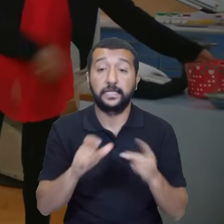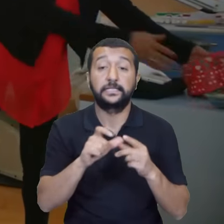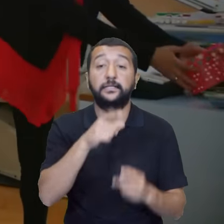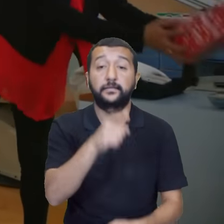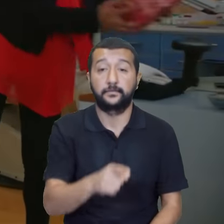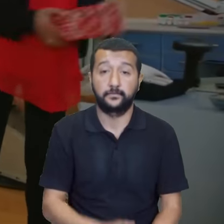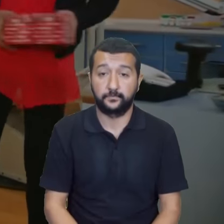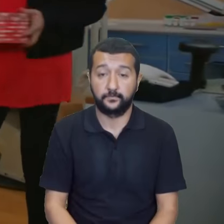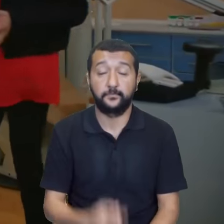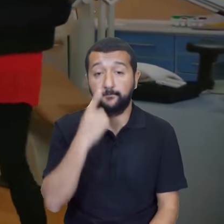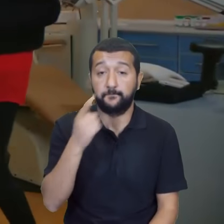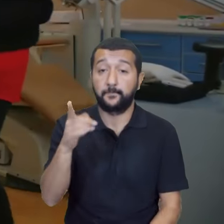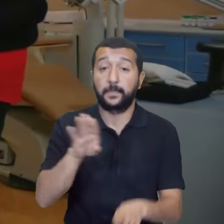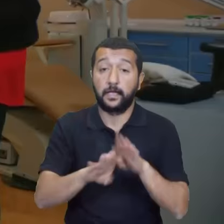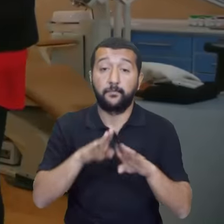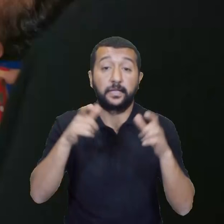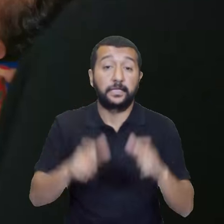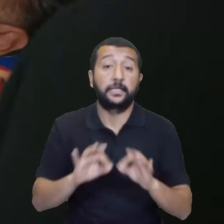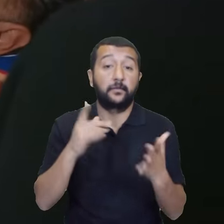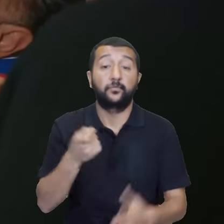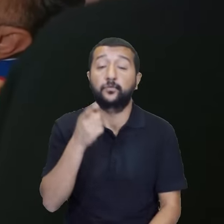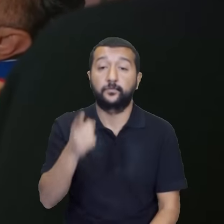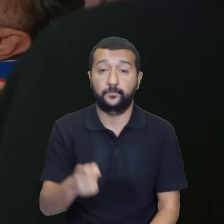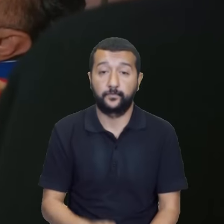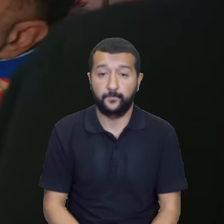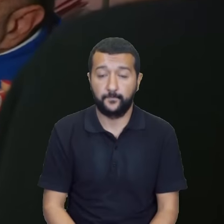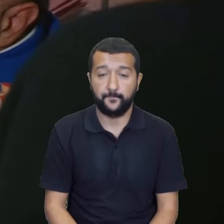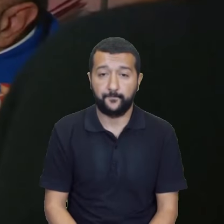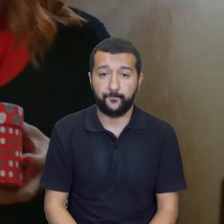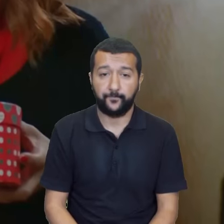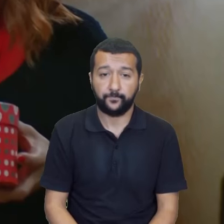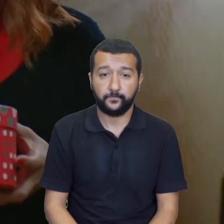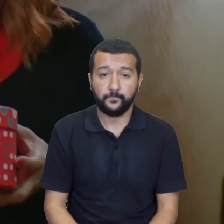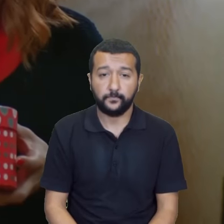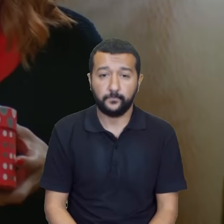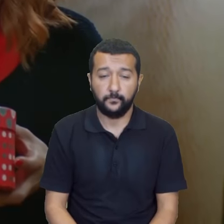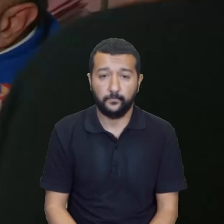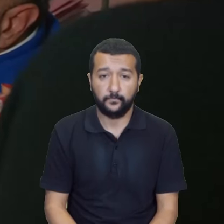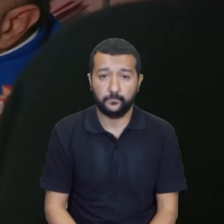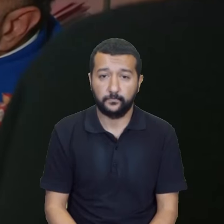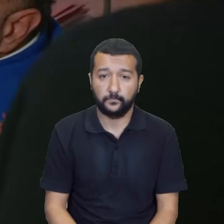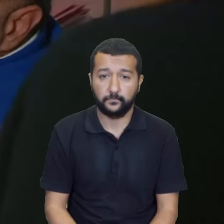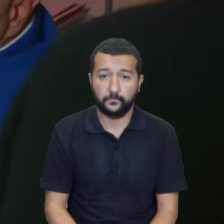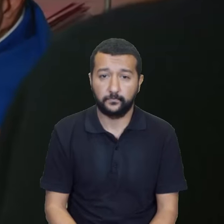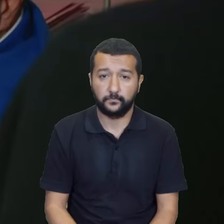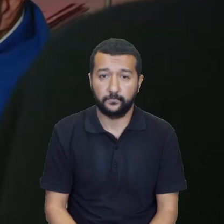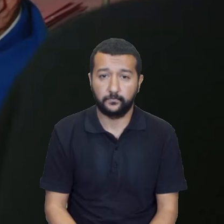Şener, bak kapının orada ne buldun? Kahve kutuyu gösterdi Şener, kokuyu almaya çalışıyor.